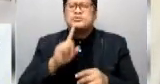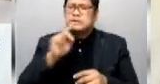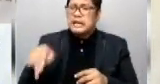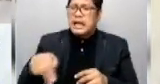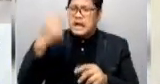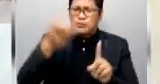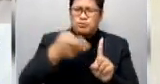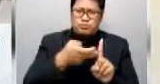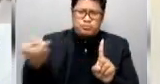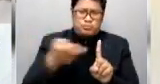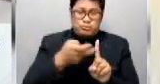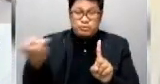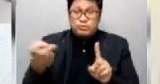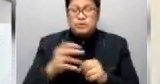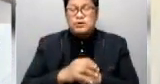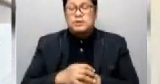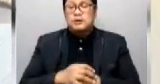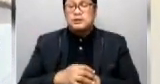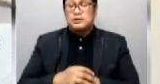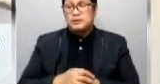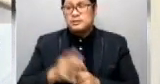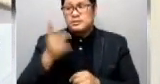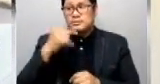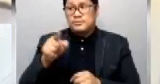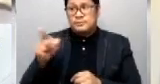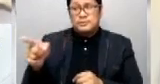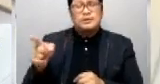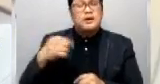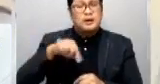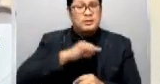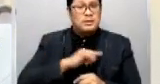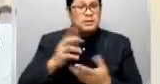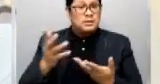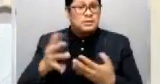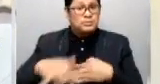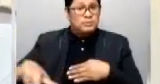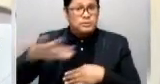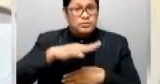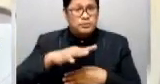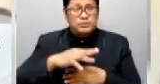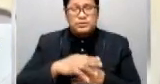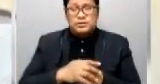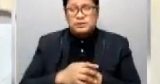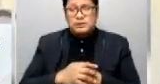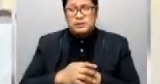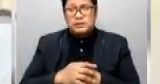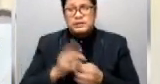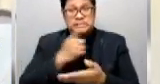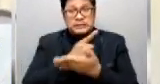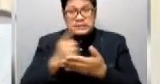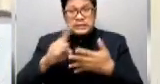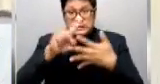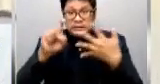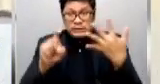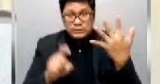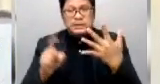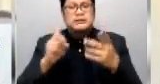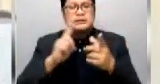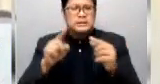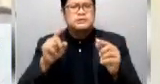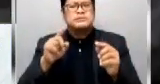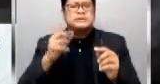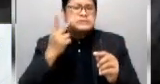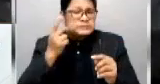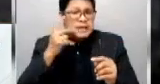Ang instruction ko sa field team natin ay to be quick in contact tracing and identifying mga lockdown areas